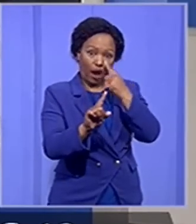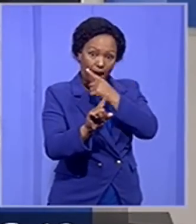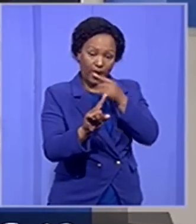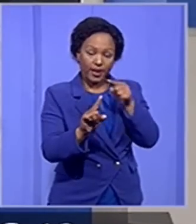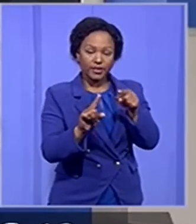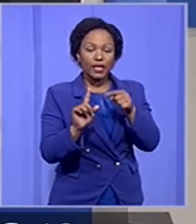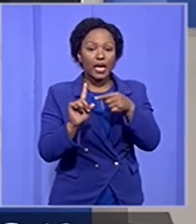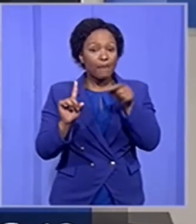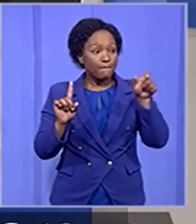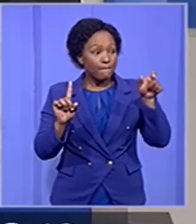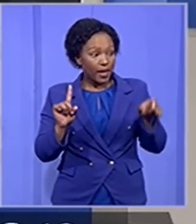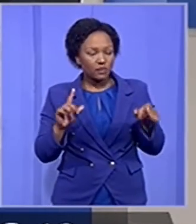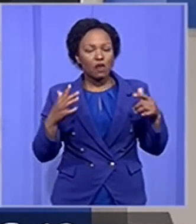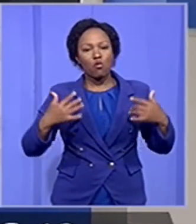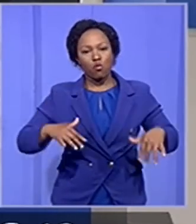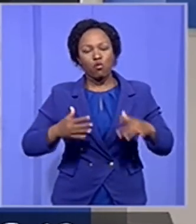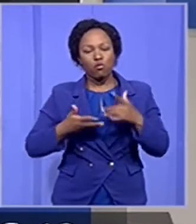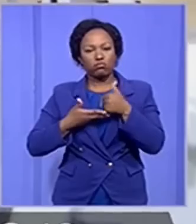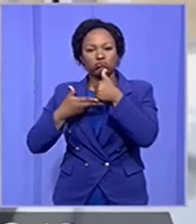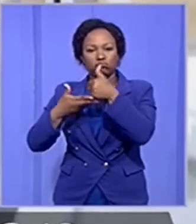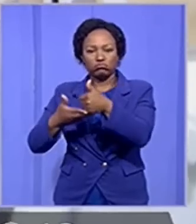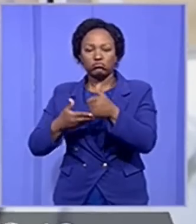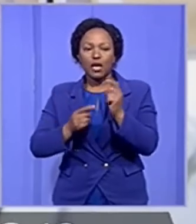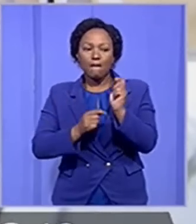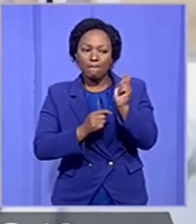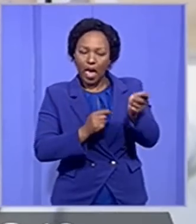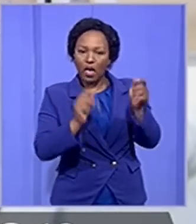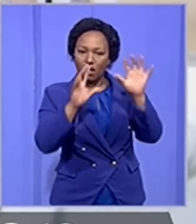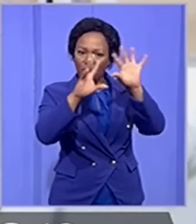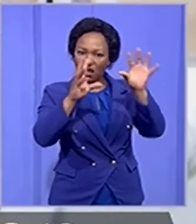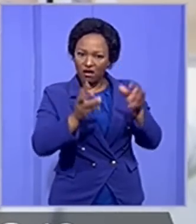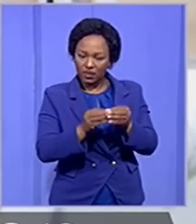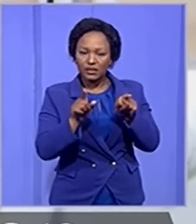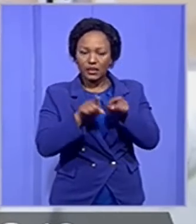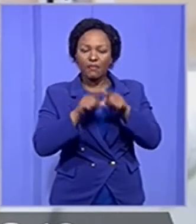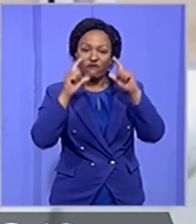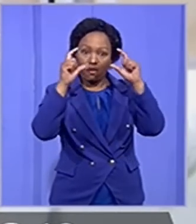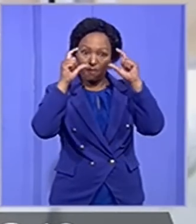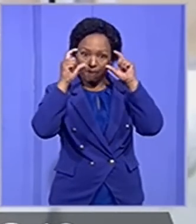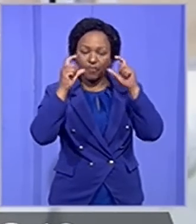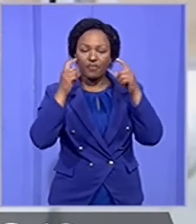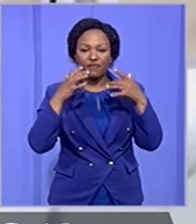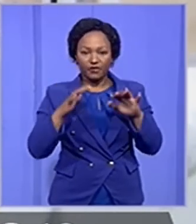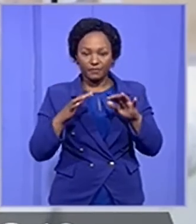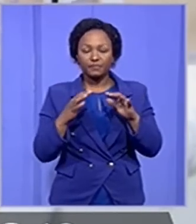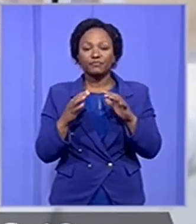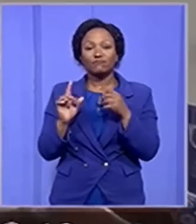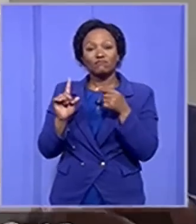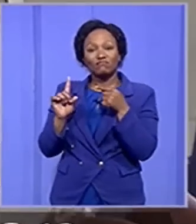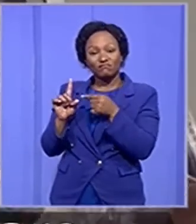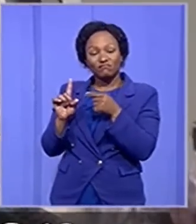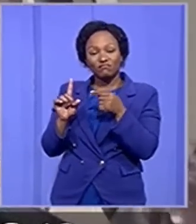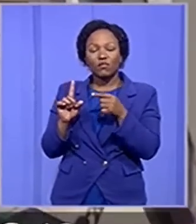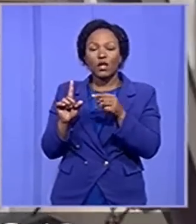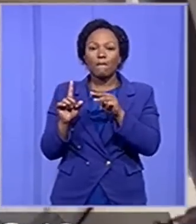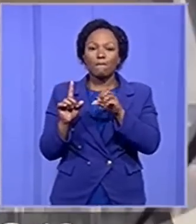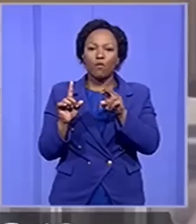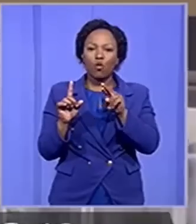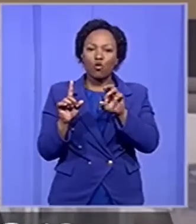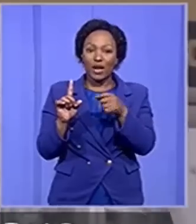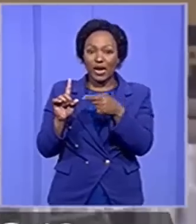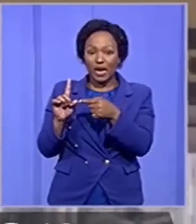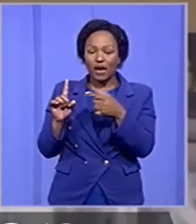yo molemo o ne a duelela diteko le digalase tsa matlho. Beke morago ga go ya ngakeng, More o ne a bona